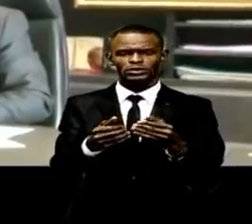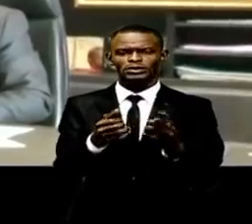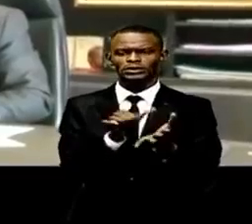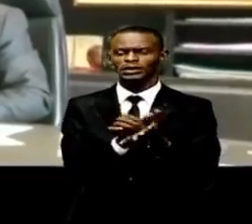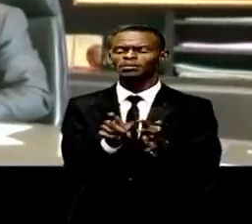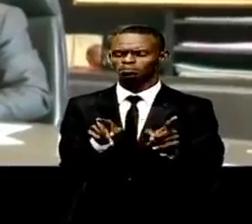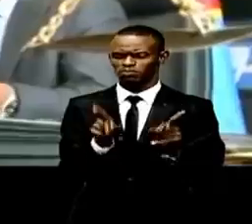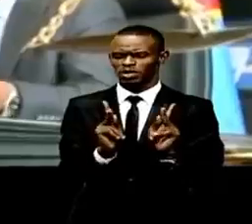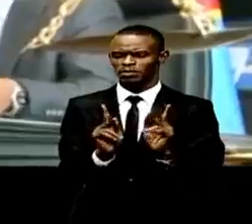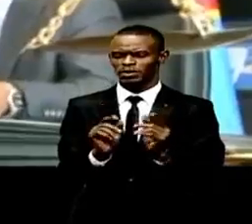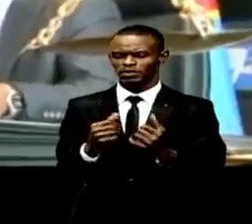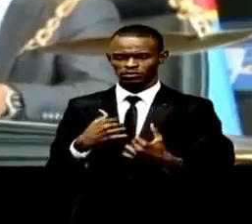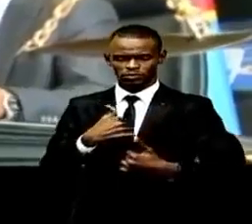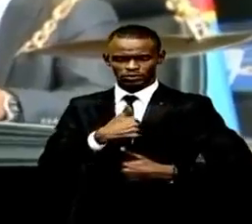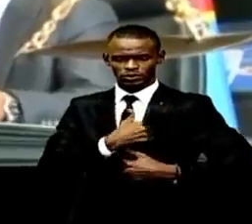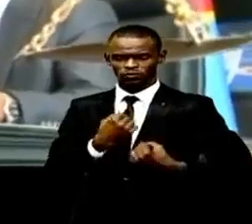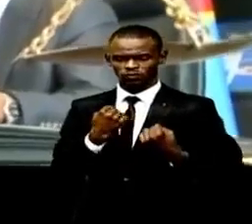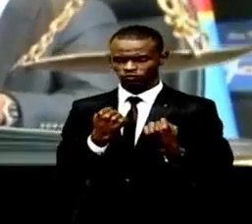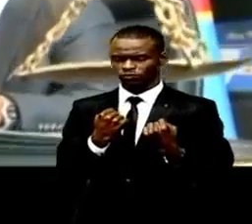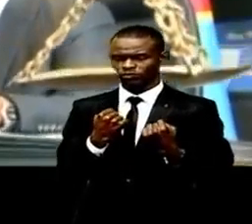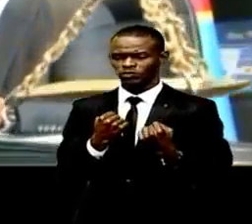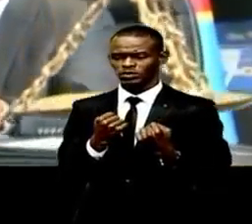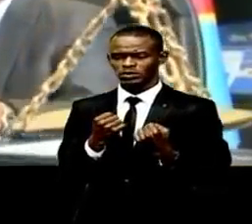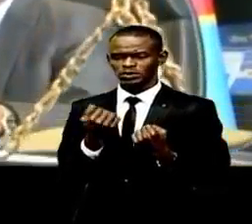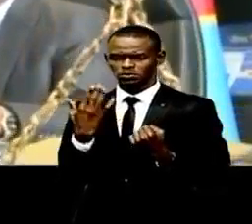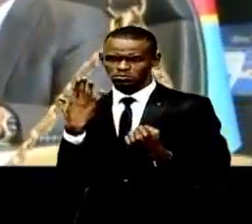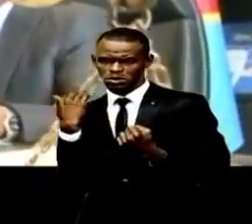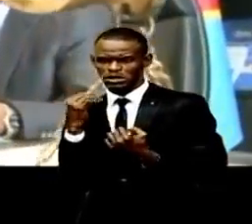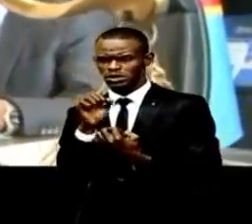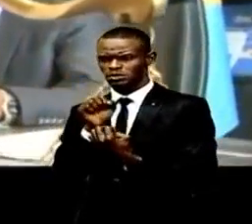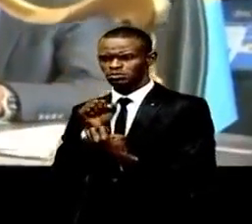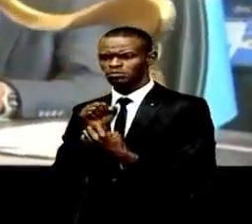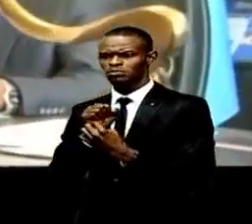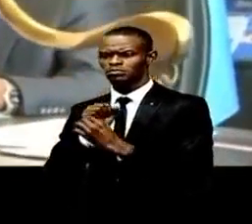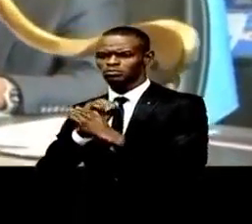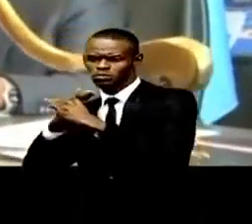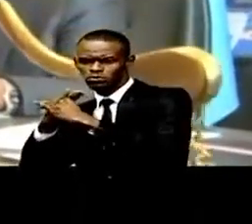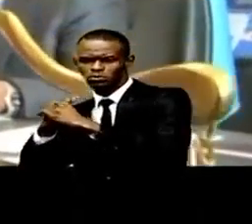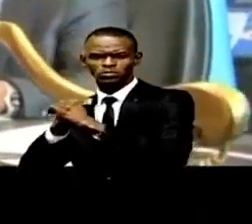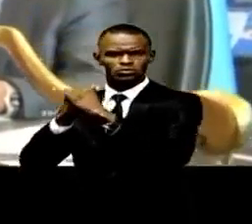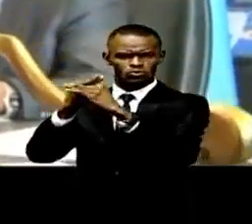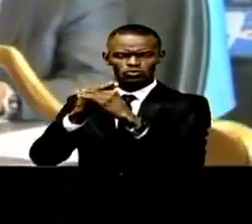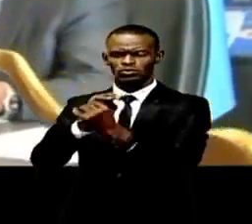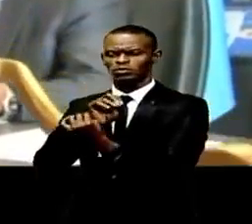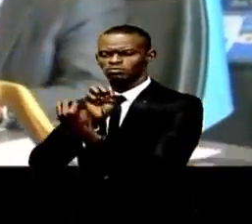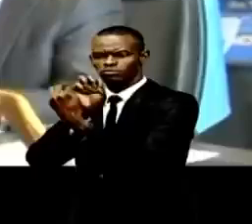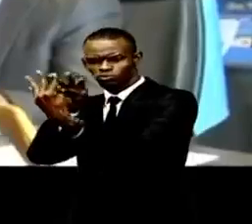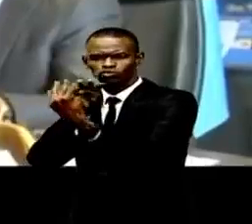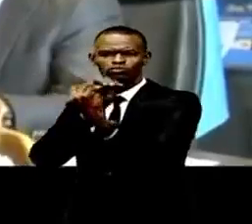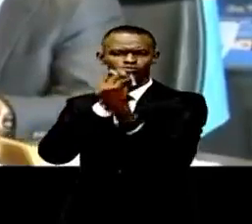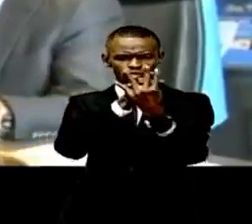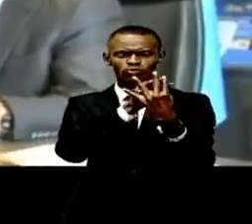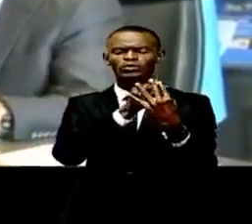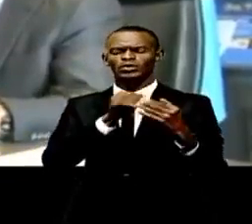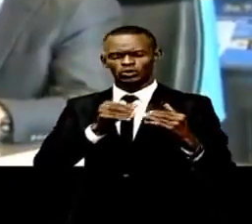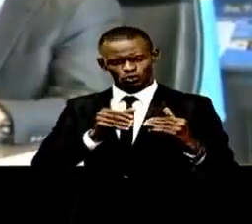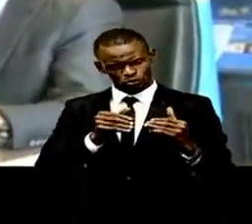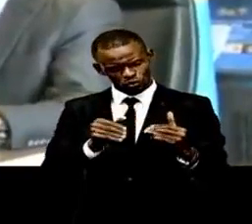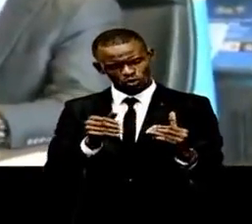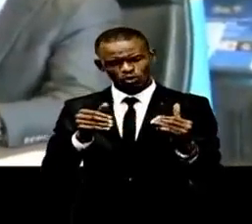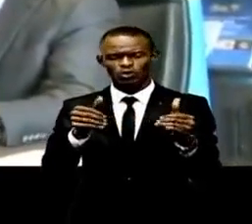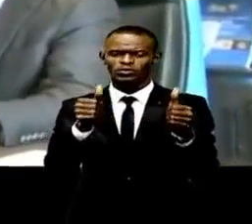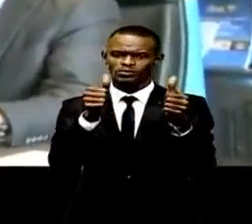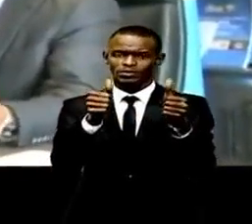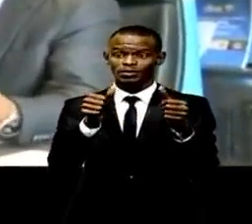de consolider les acquis des opérations antérieures et de poursuivre l'envergure des actions en vue de mettre fin à l'activisme de